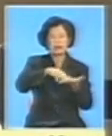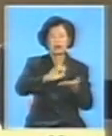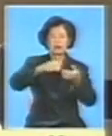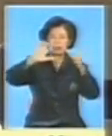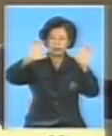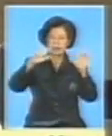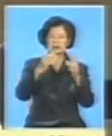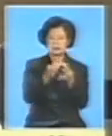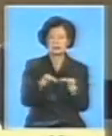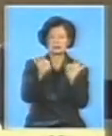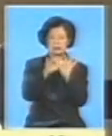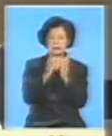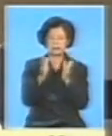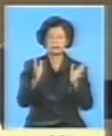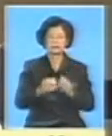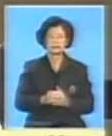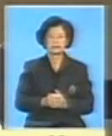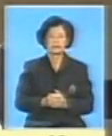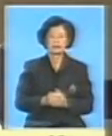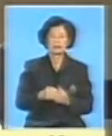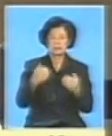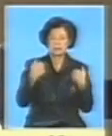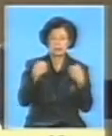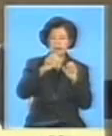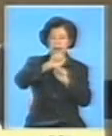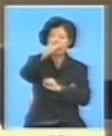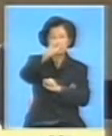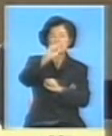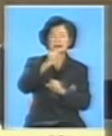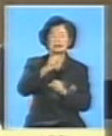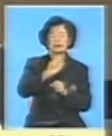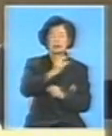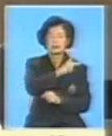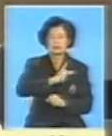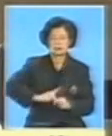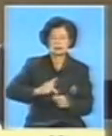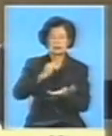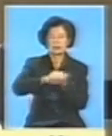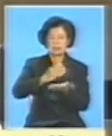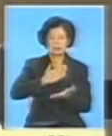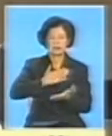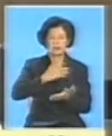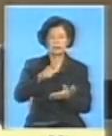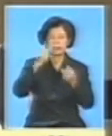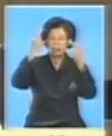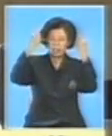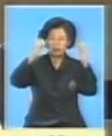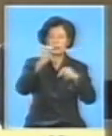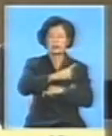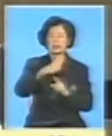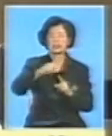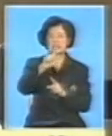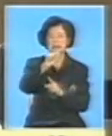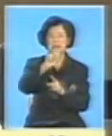ซึ่งมีความสำคัญเป็นอย่างยิ่งจากการที่ได้มีประกาศพระบรมราชโองการแต่งตั้งให้กับผมดำรงตำแหน่งนายกรัฐมนตรีเมื่อวันที่